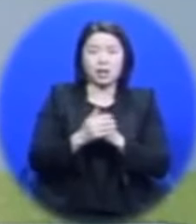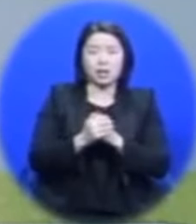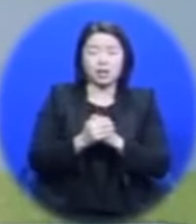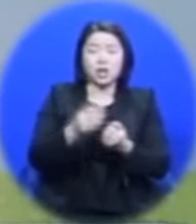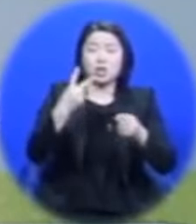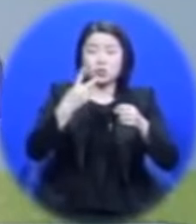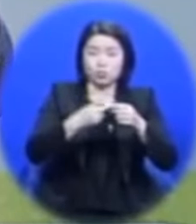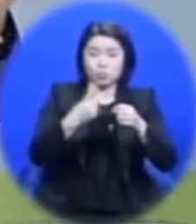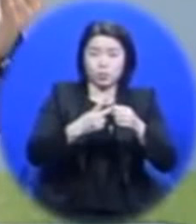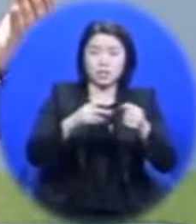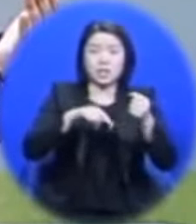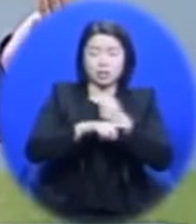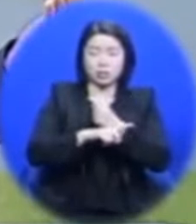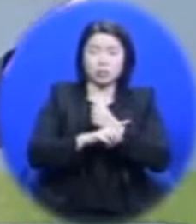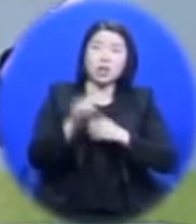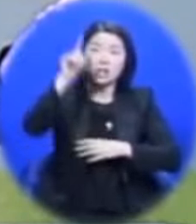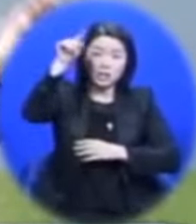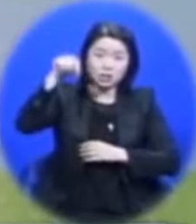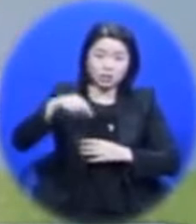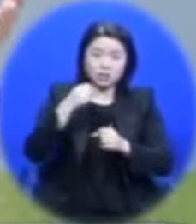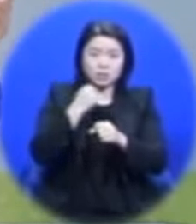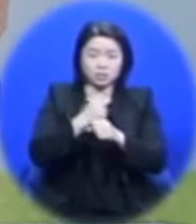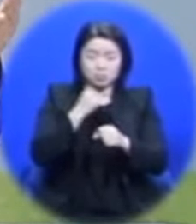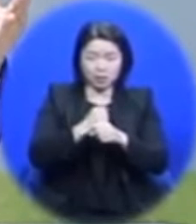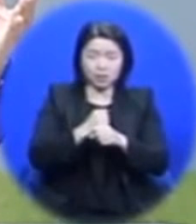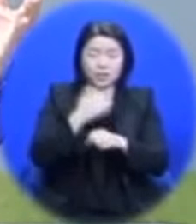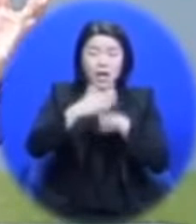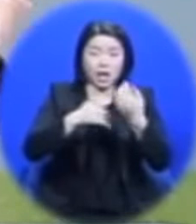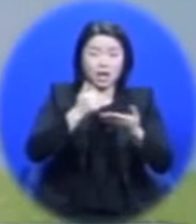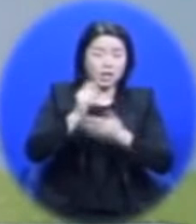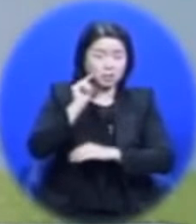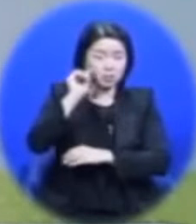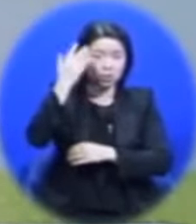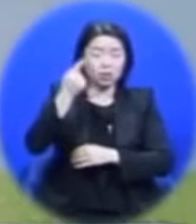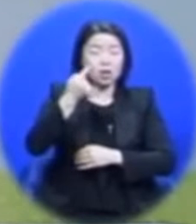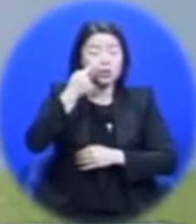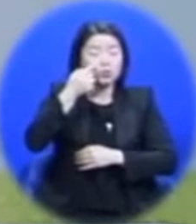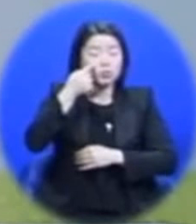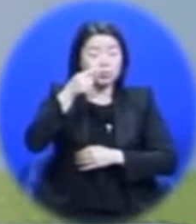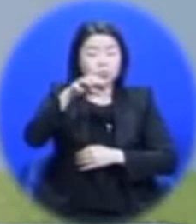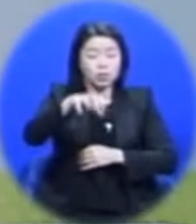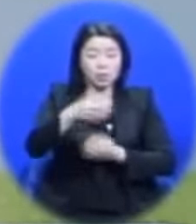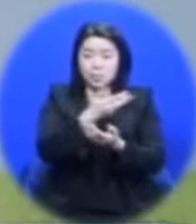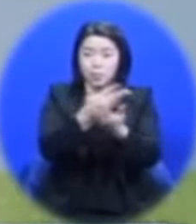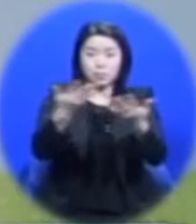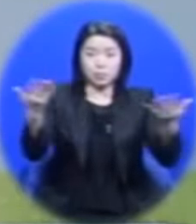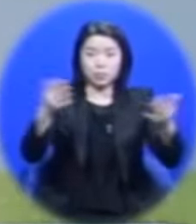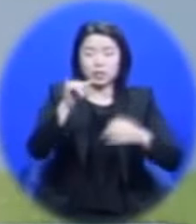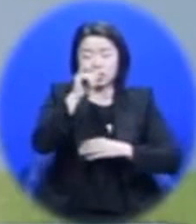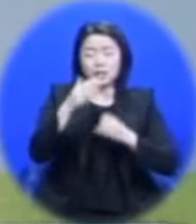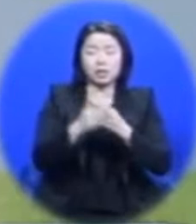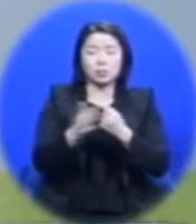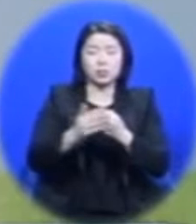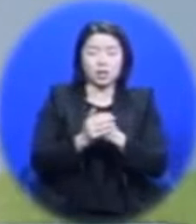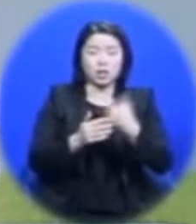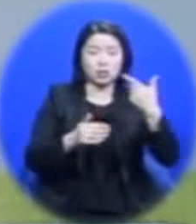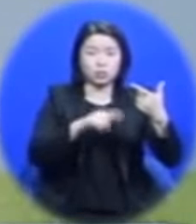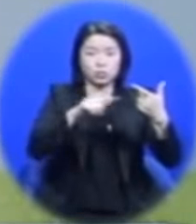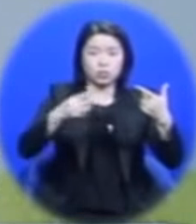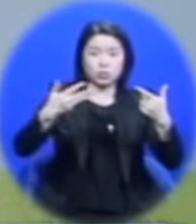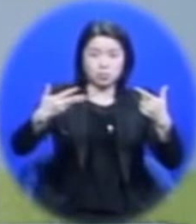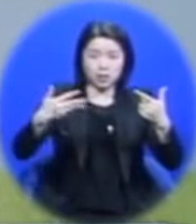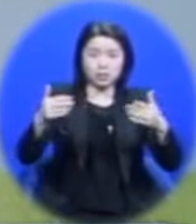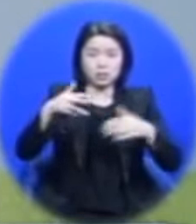이유는 천지를 창조하신 하나님의 영광이 눈앞에 드러났기 때문입니다. 6절에서